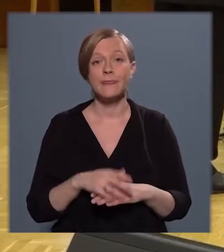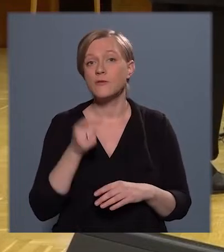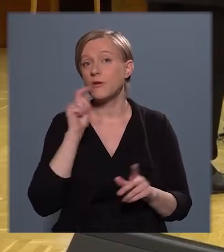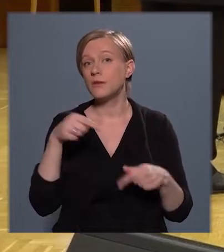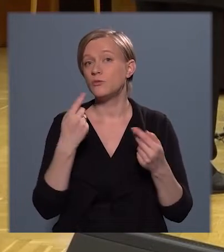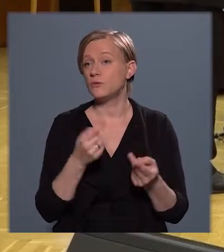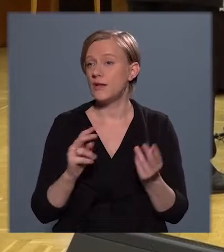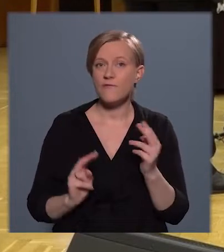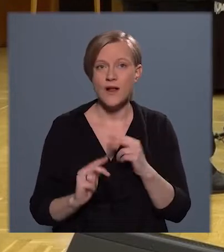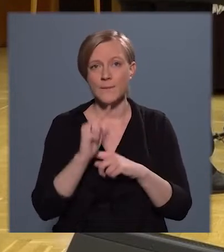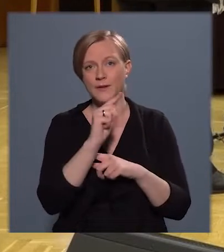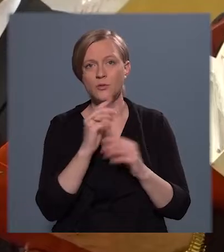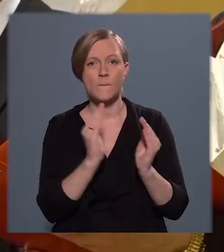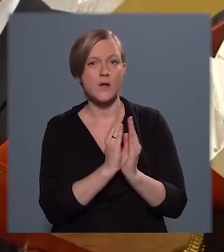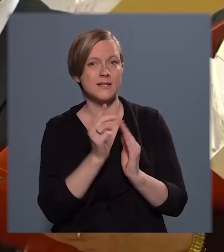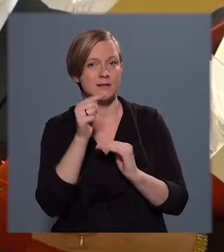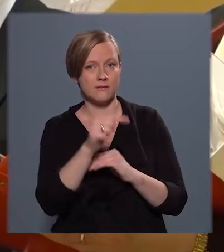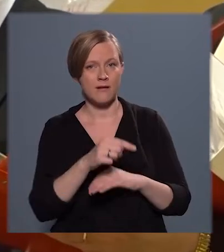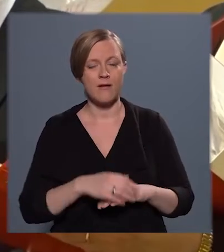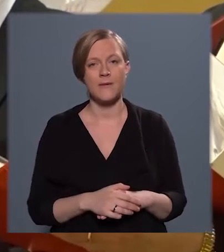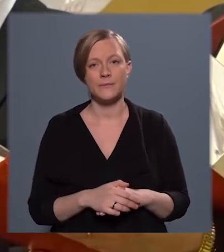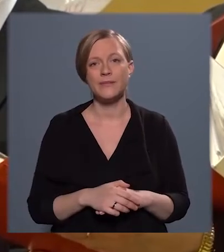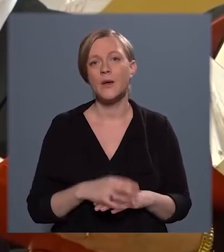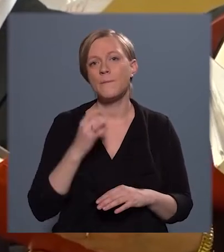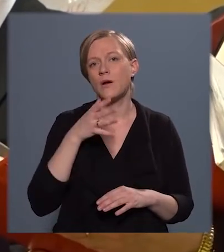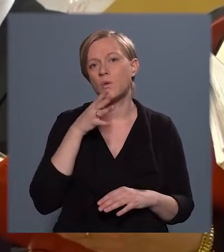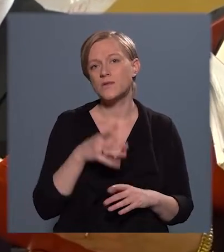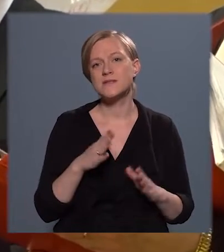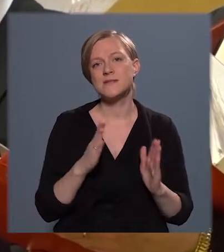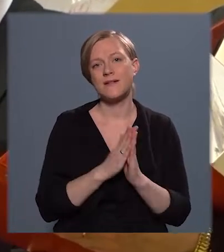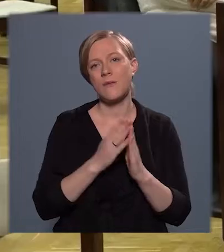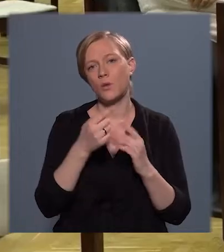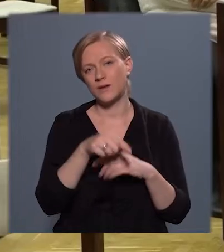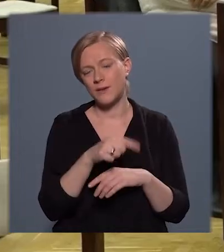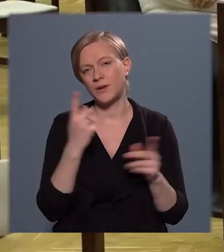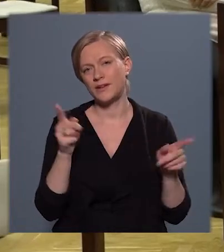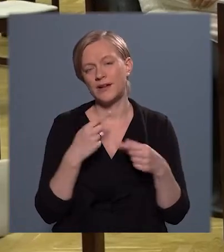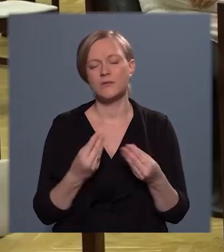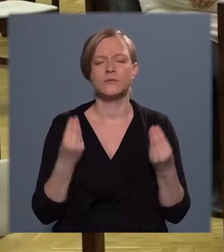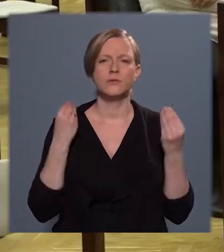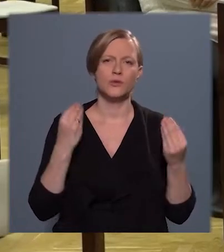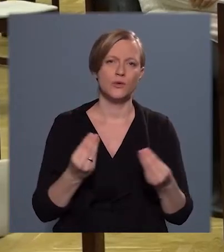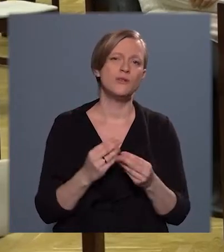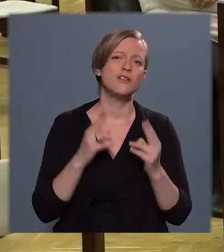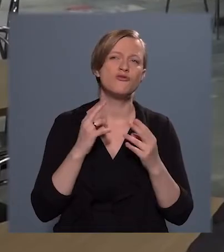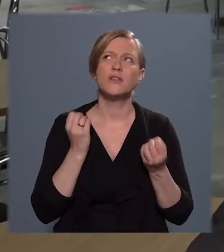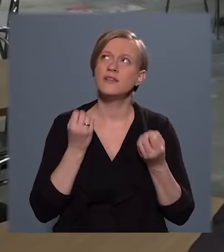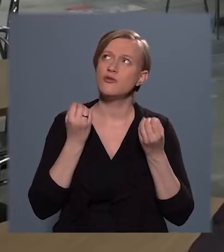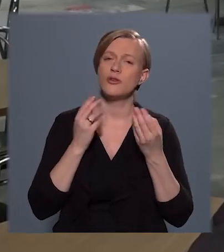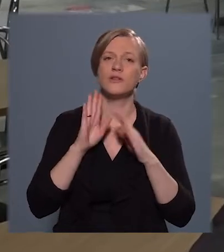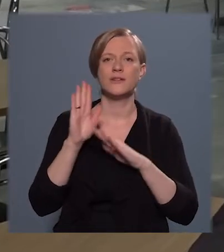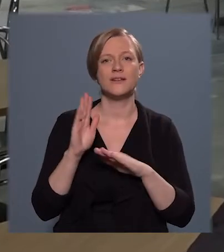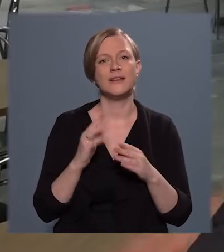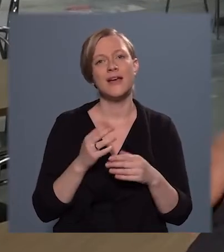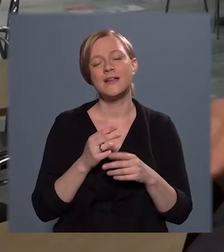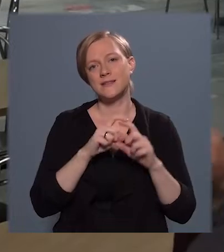után fölmentünk a bazilikába, és a Bakóc kápolnában énekeltünk egy gyönyörű Isten dicsőítünk téged című